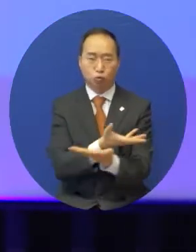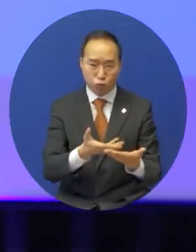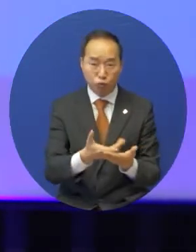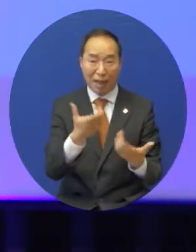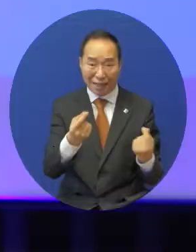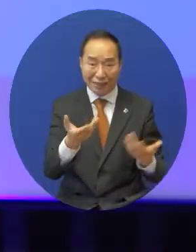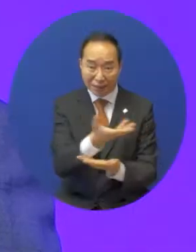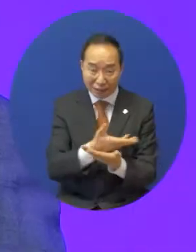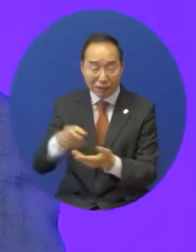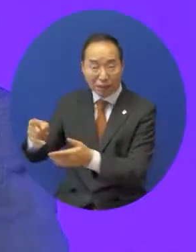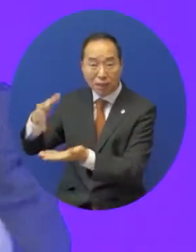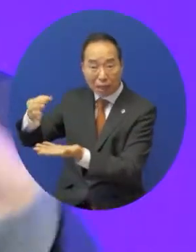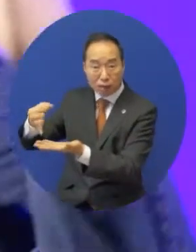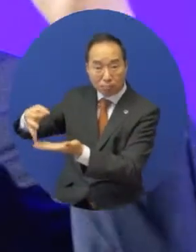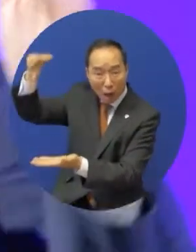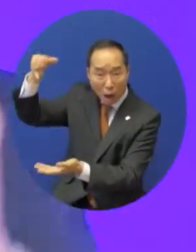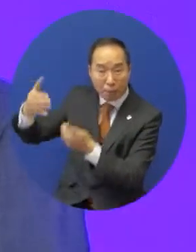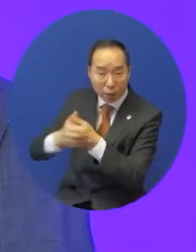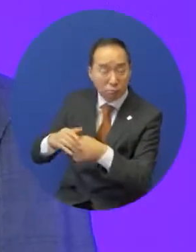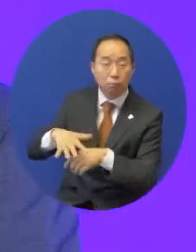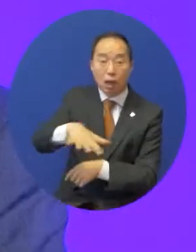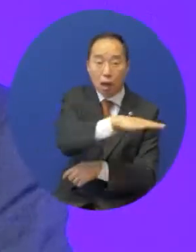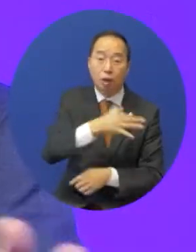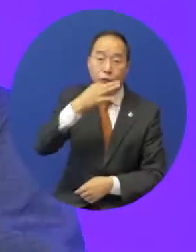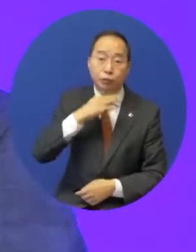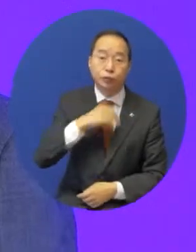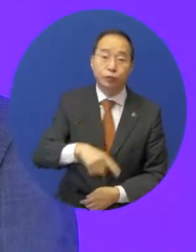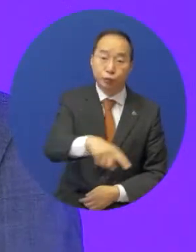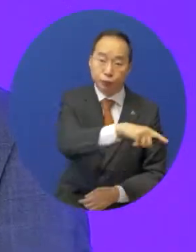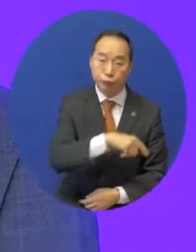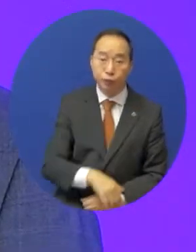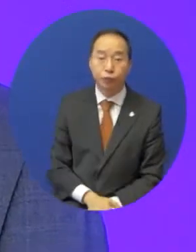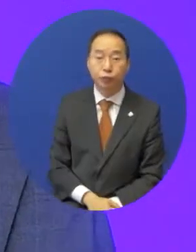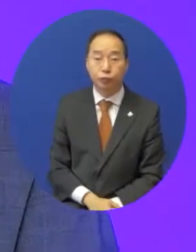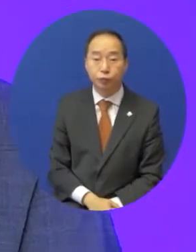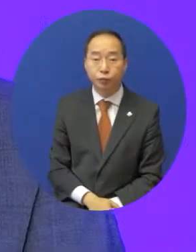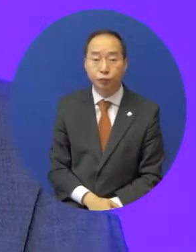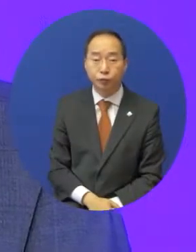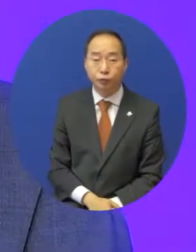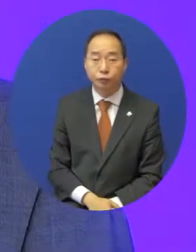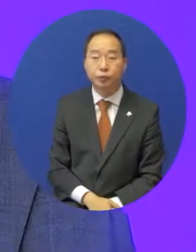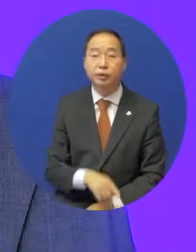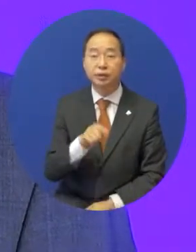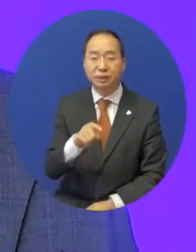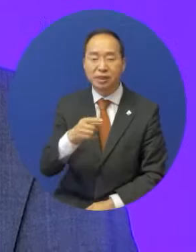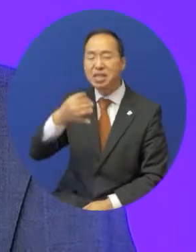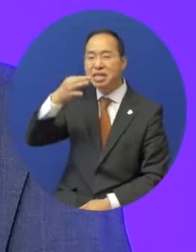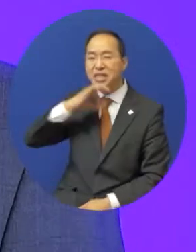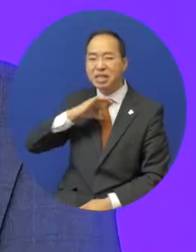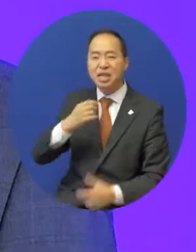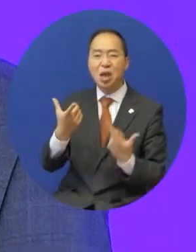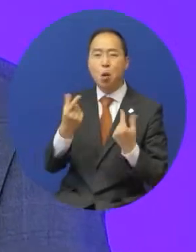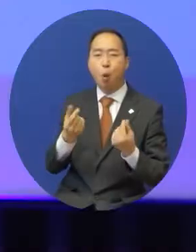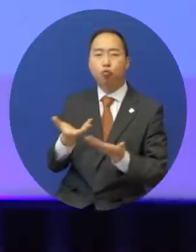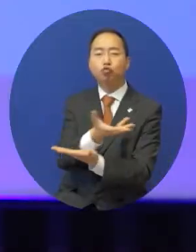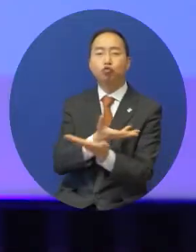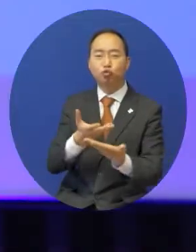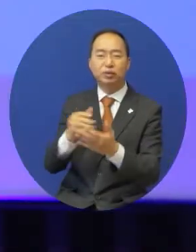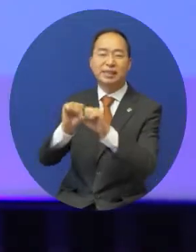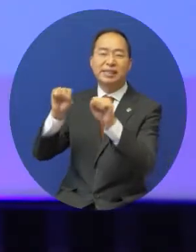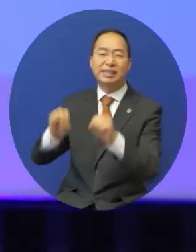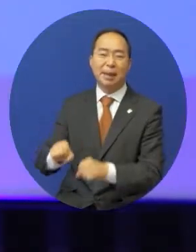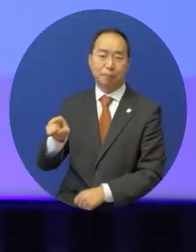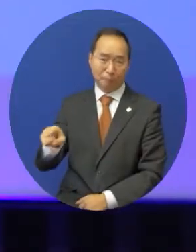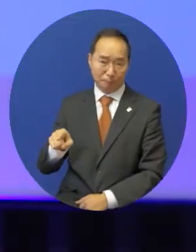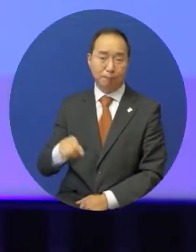같이 소유를 하면 그 가치가 올라가면 모든 사람한테 혜택이 다 돌아가는 거잖아요. 그래서 이것을